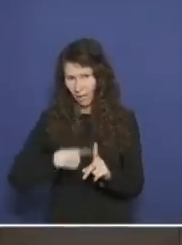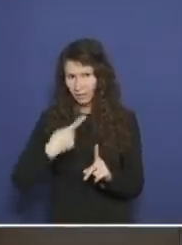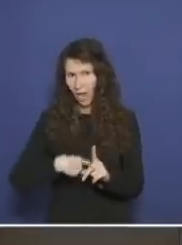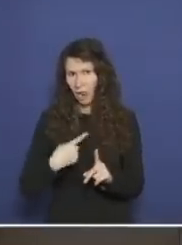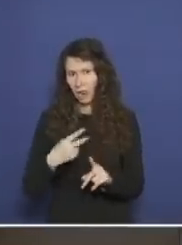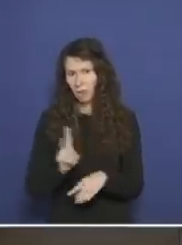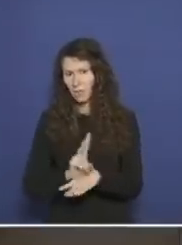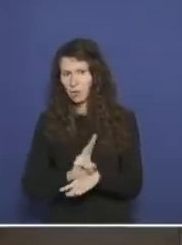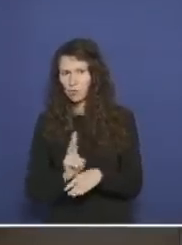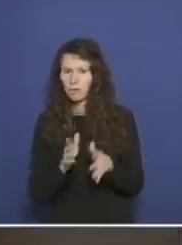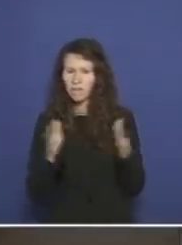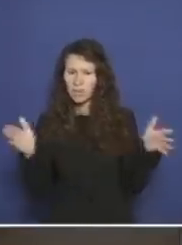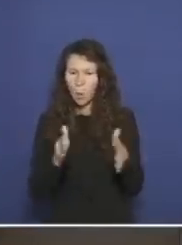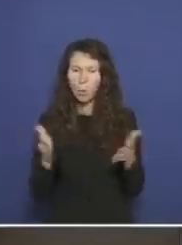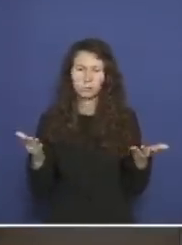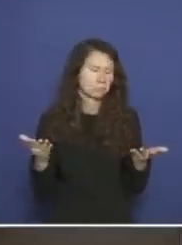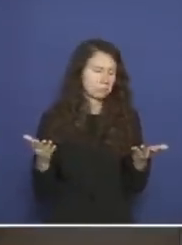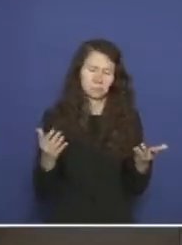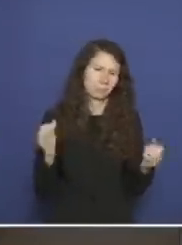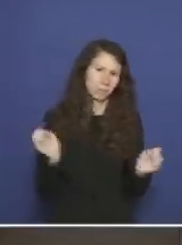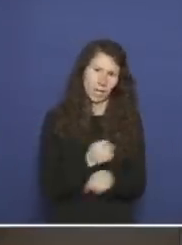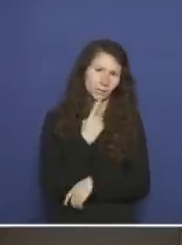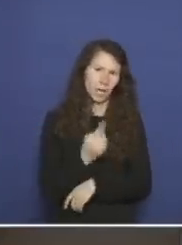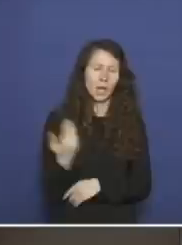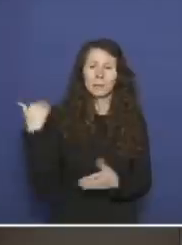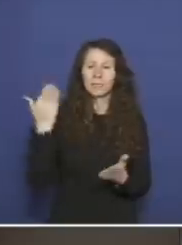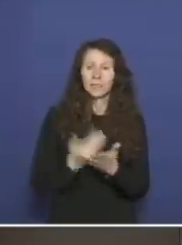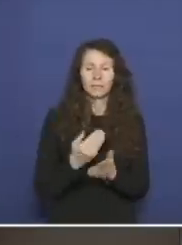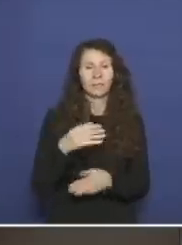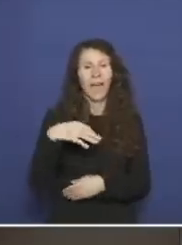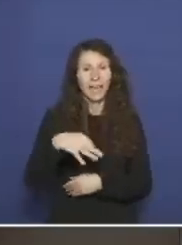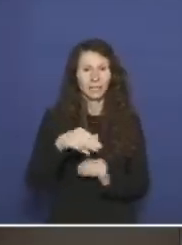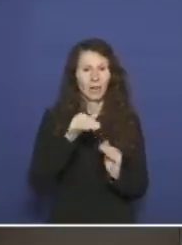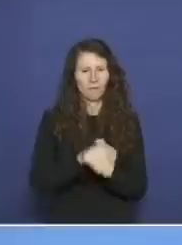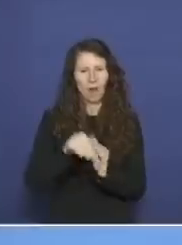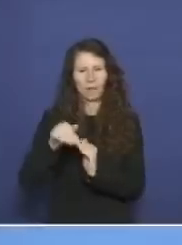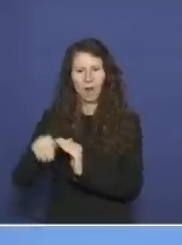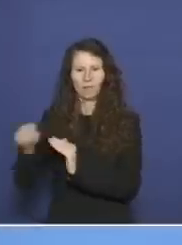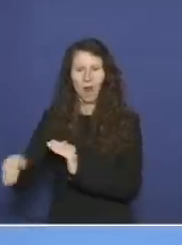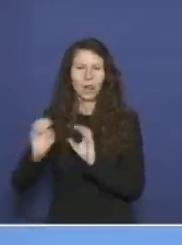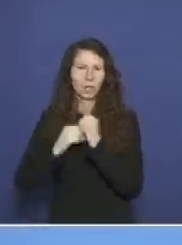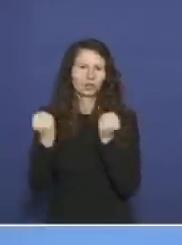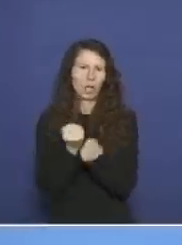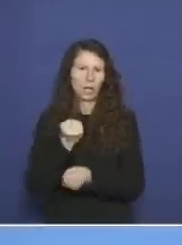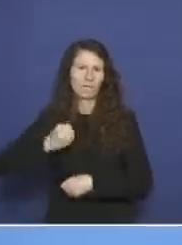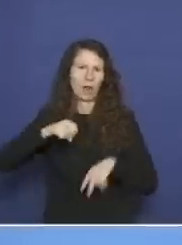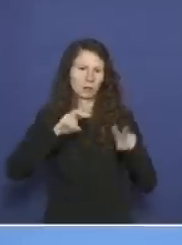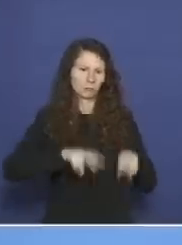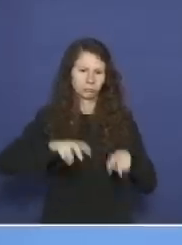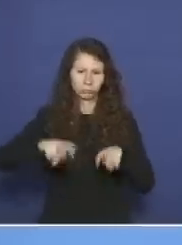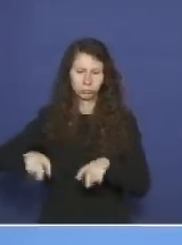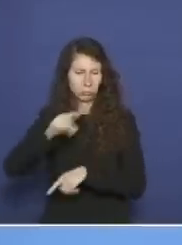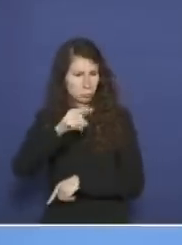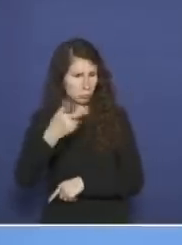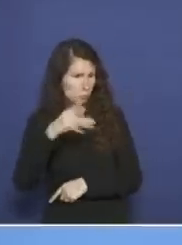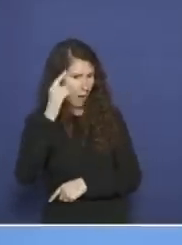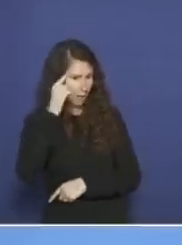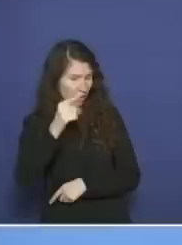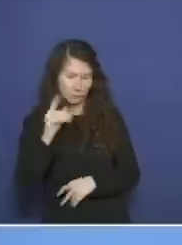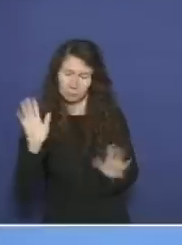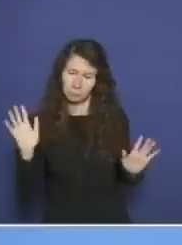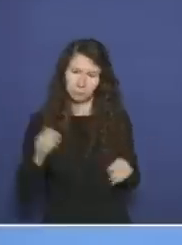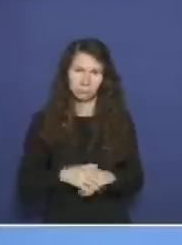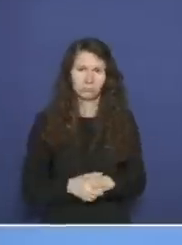Wie denn auch? Bis jetzt kenne ich Einzelfälle, wo Staatsanwaltschaften ermitteln. Ich weiß nicht, ob Sie bessere Erkenntnisse haben.